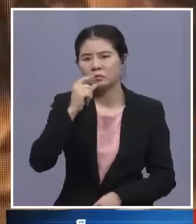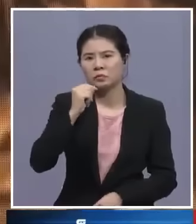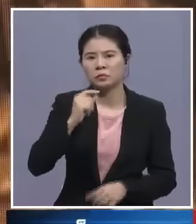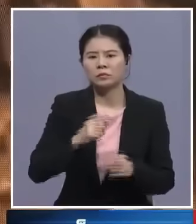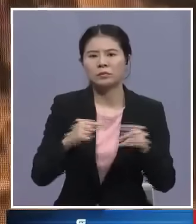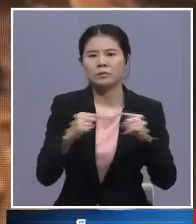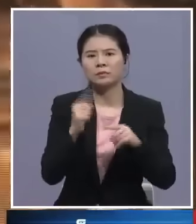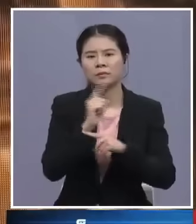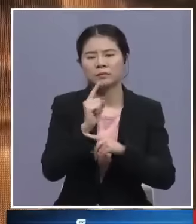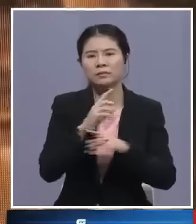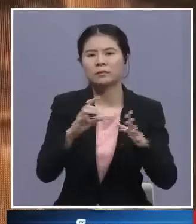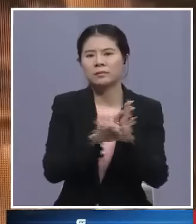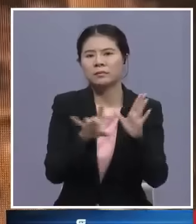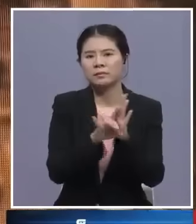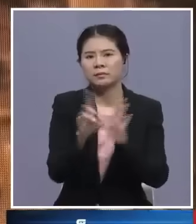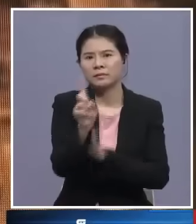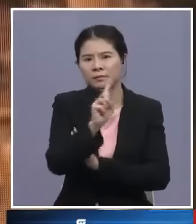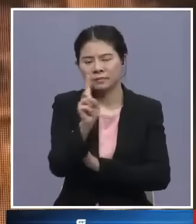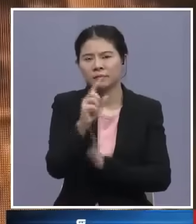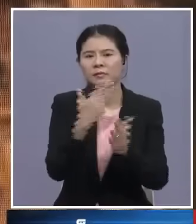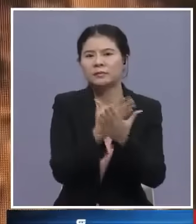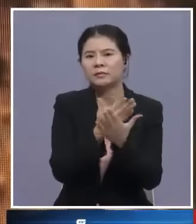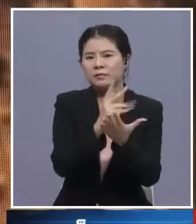ตั้งข้อสังเกตว่าอ้าสุดท้ายแล้วมันวิกฤตขนาดที่ต้องกู้เลยหรือใช่มั้ยฮะ